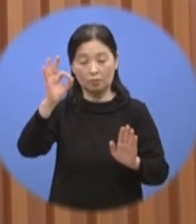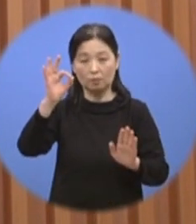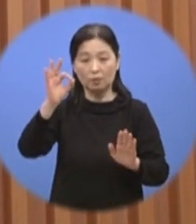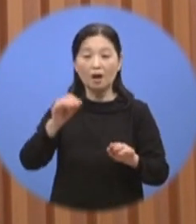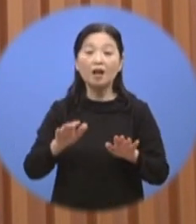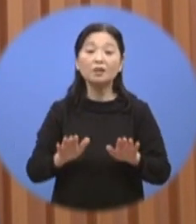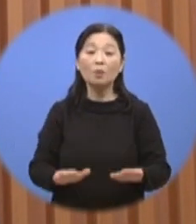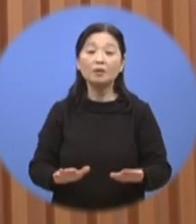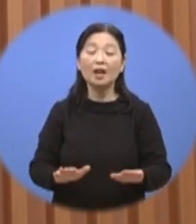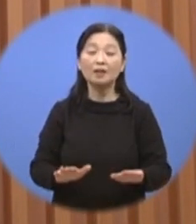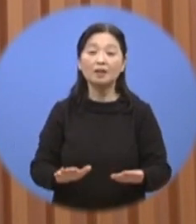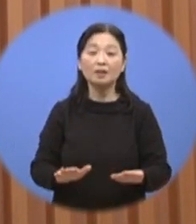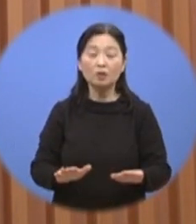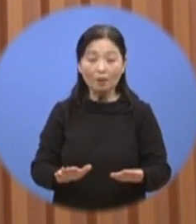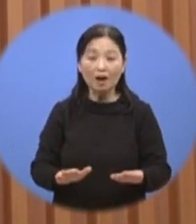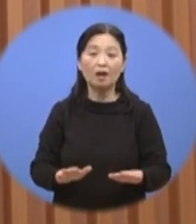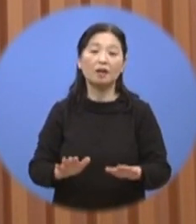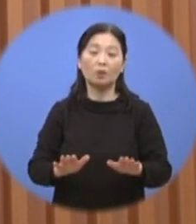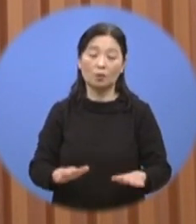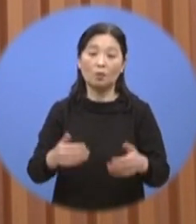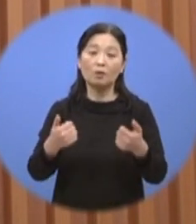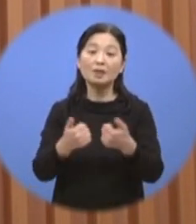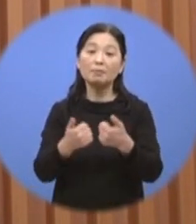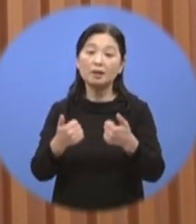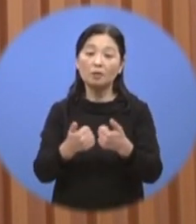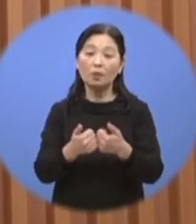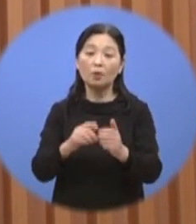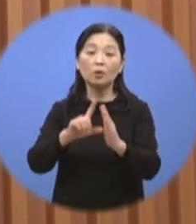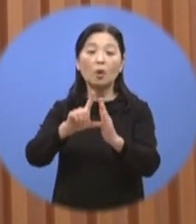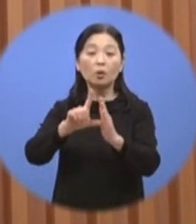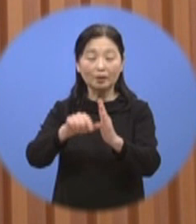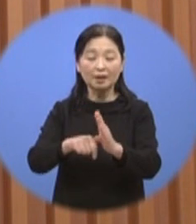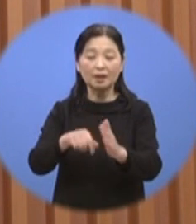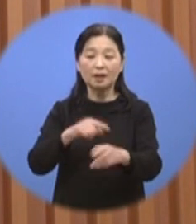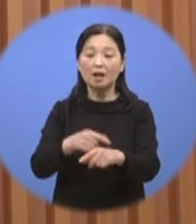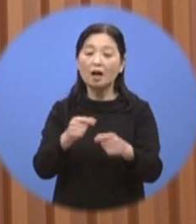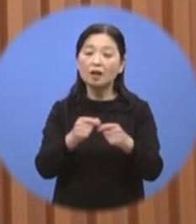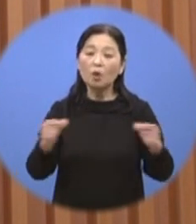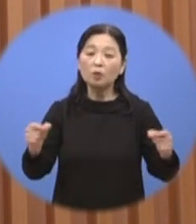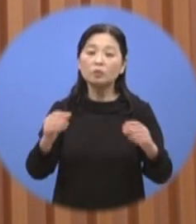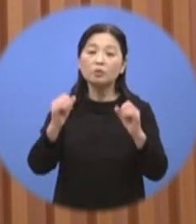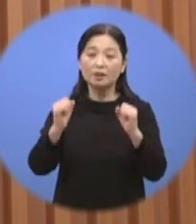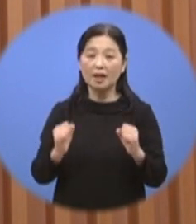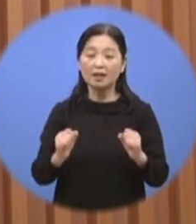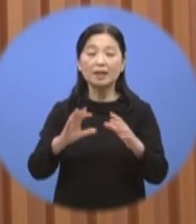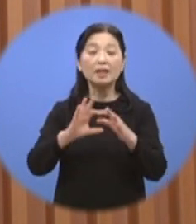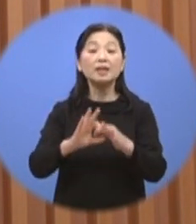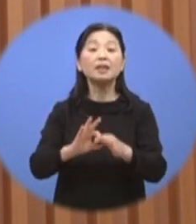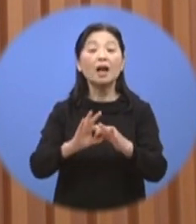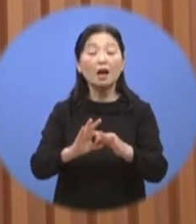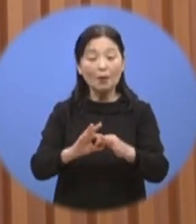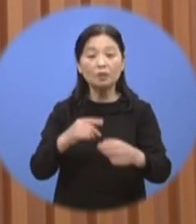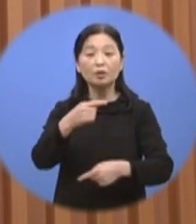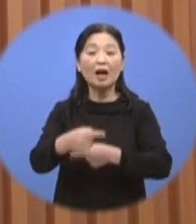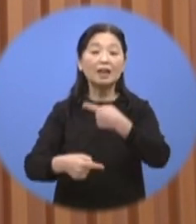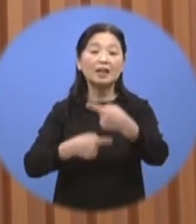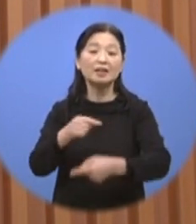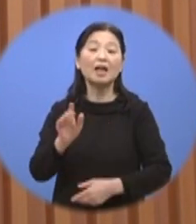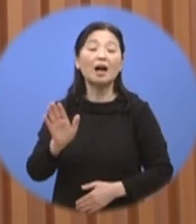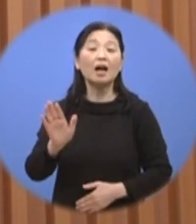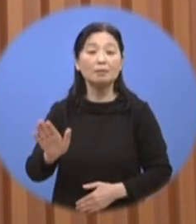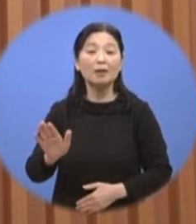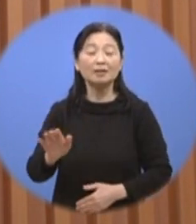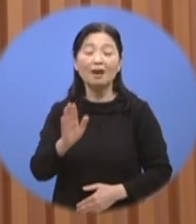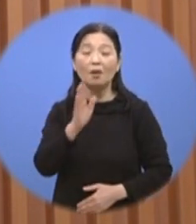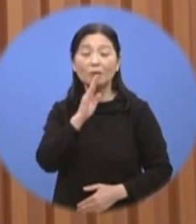今回今日のサミットの中でもそのロングステイですとかそういったことに関わるお話もありましたので、本当に